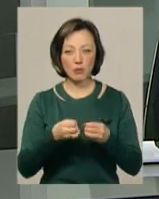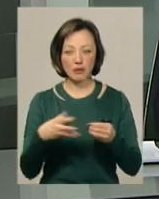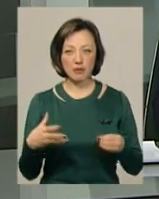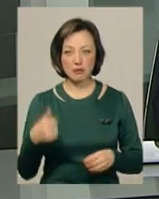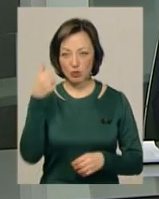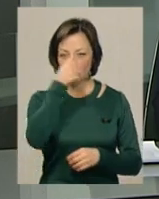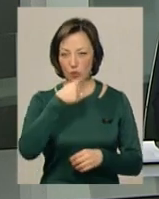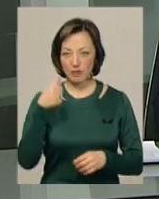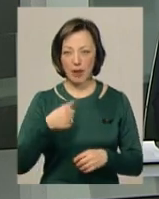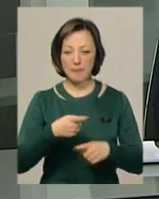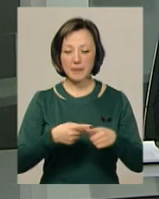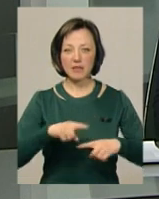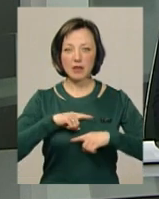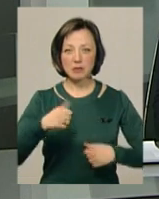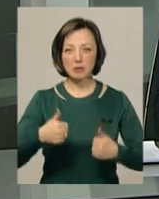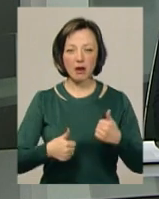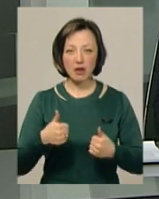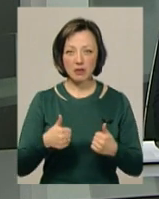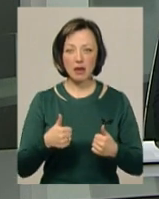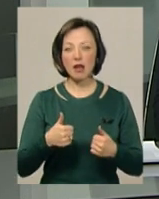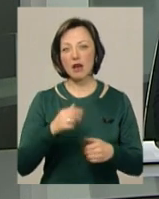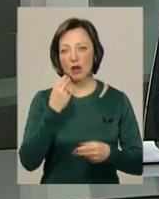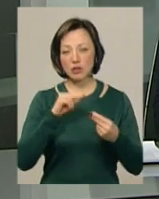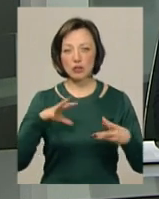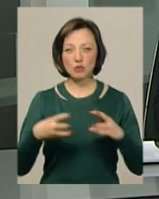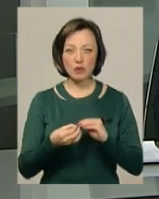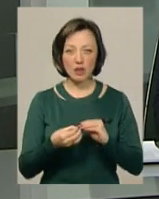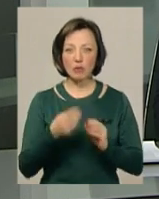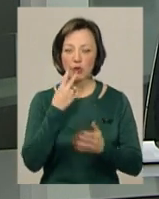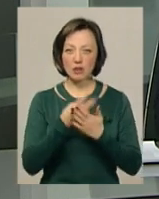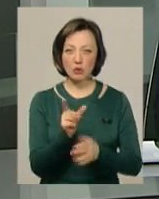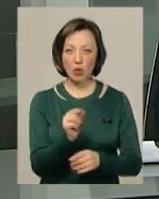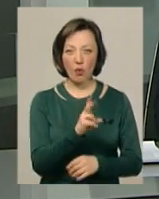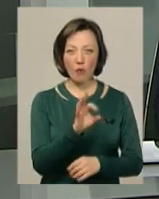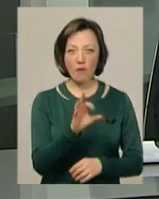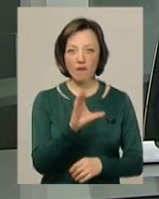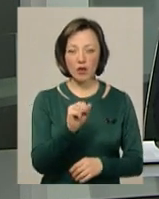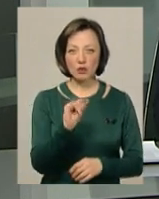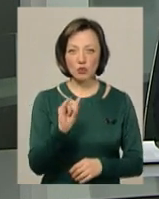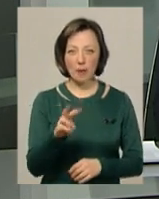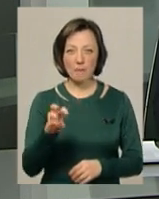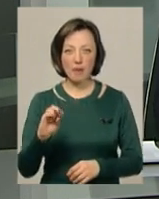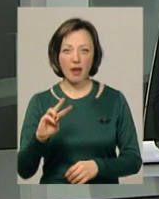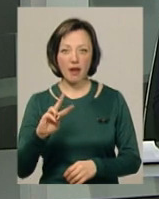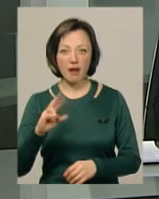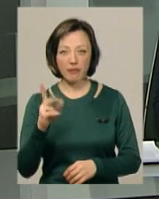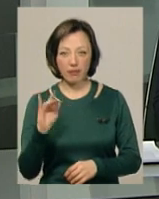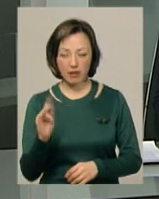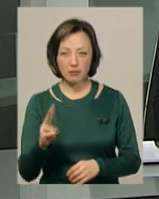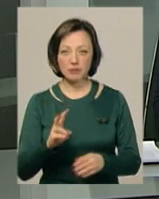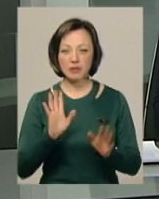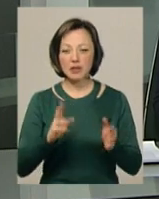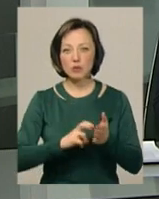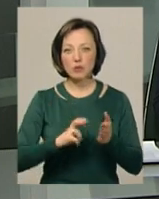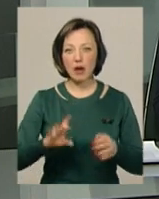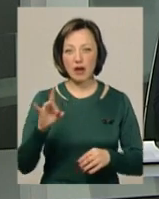років. У півфіналі змагань у Кременчуці кращий результат серед подолян показав дует Ковальчук-Мельник. Спортсменки поступилися суперницям